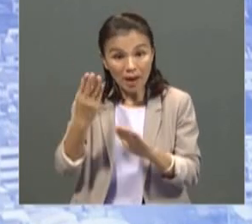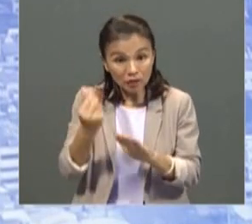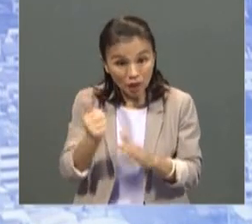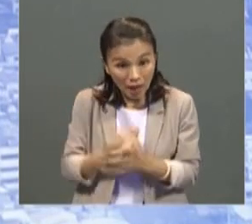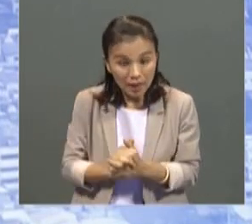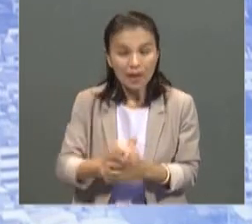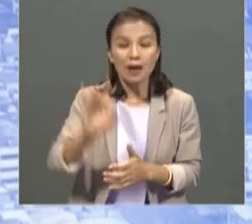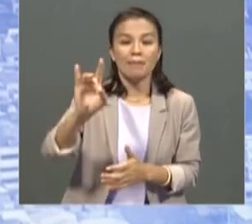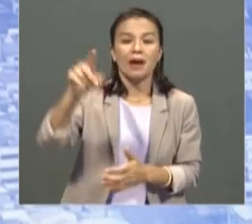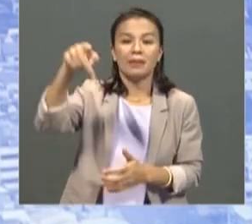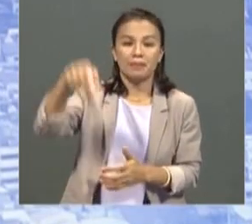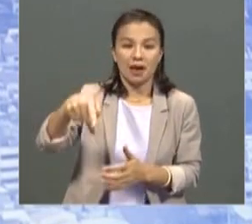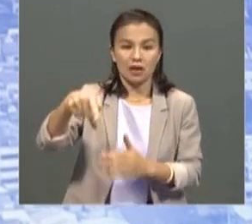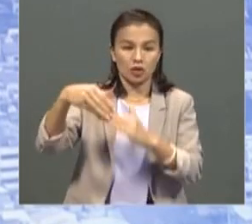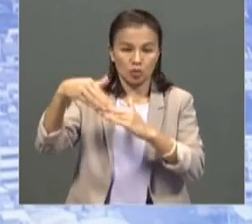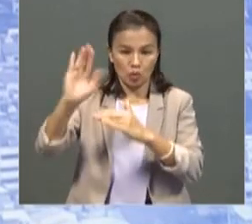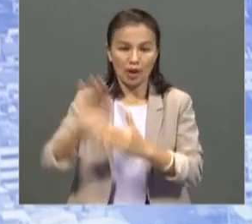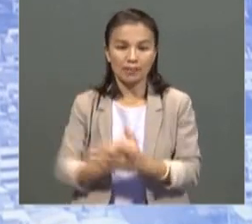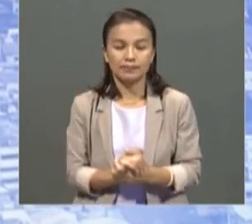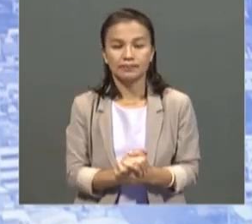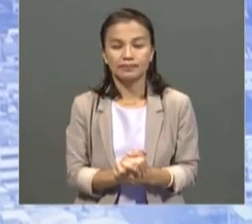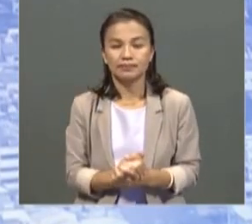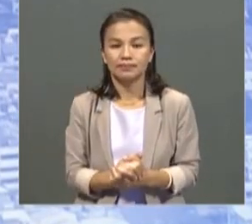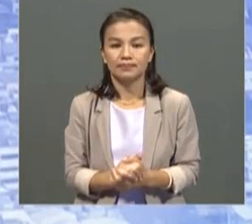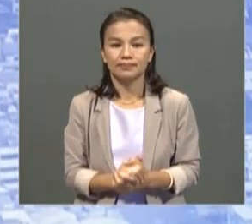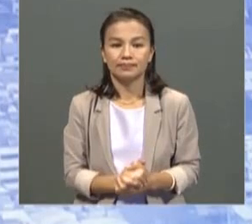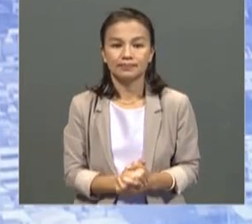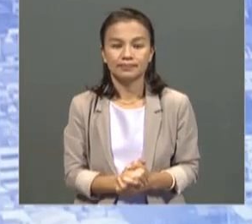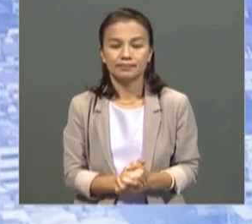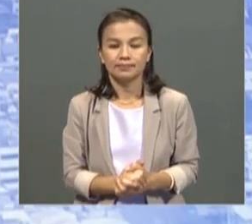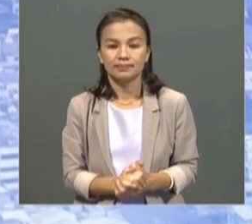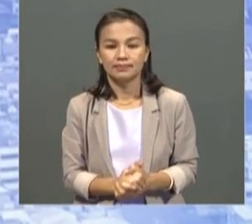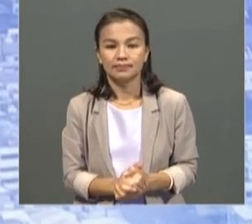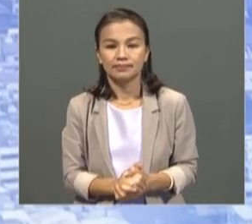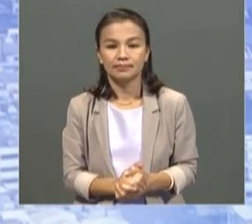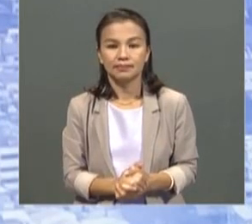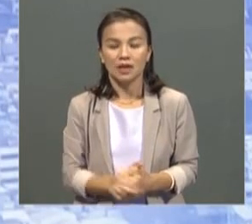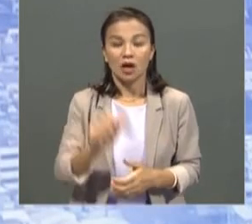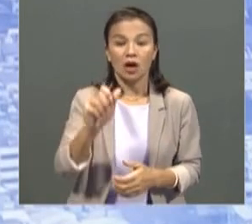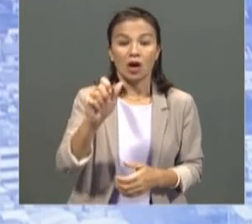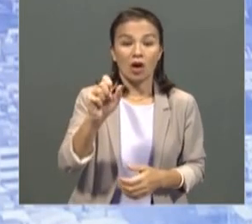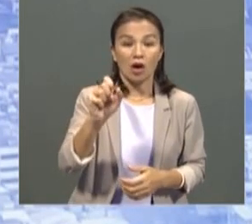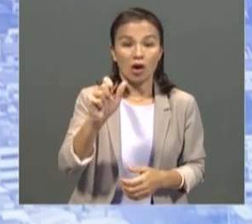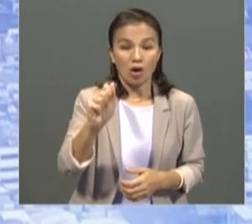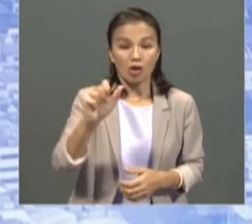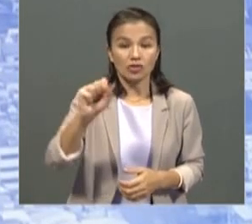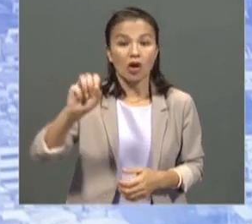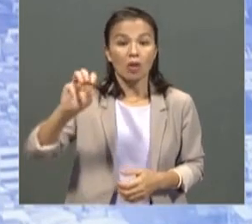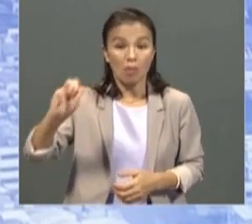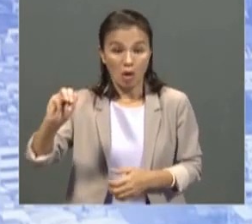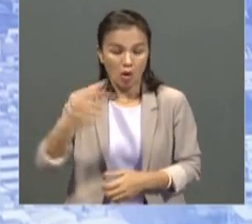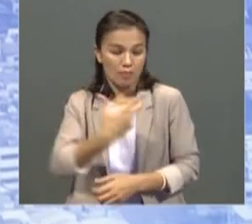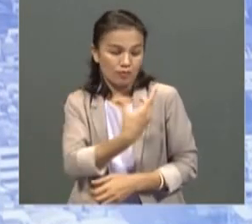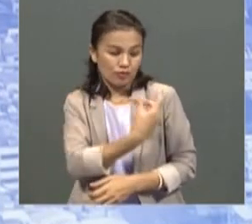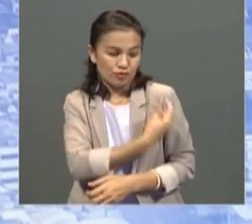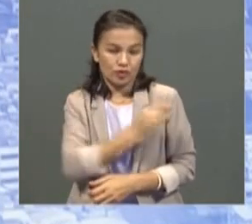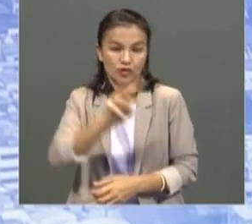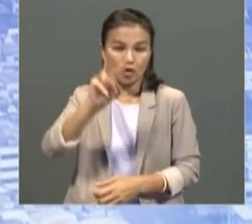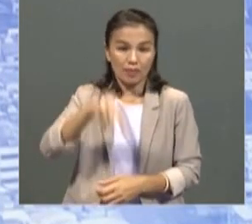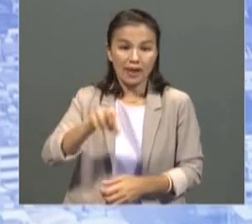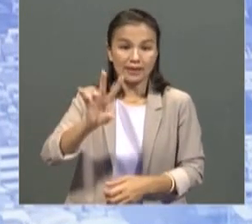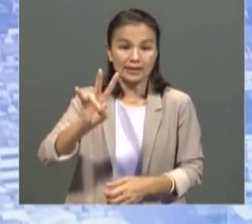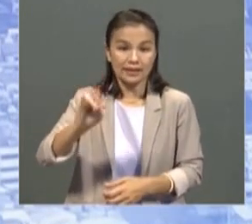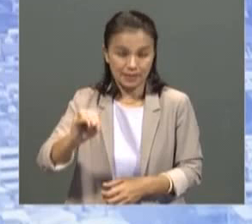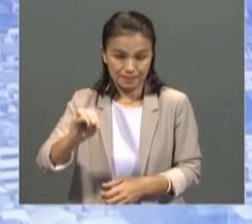8000ကျော်ရှိပါတယ်ဒါအပြင်ဒီအော်ဆိုမော်ဆိုတဲ့ဒီစတ